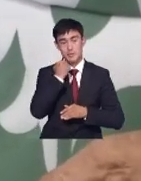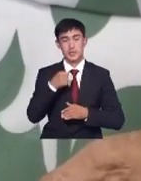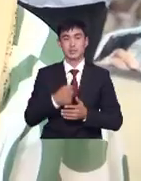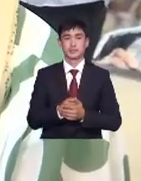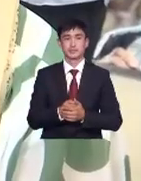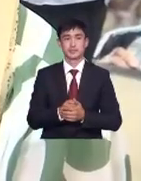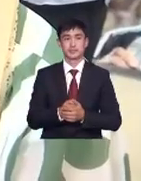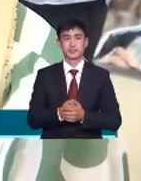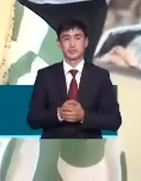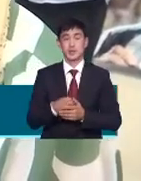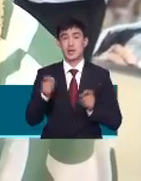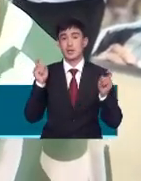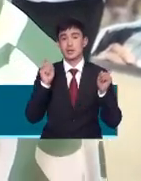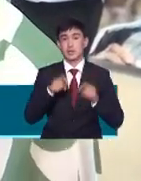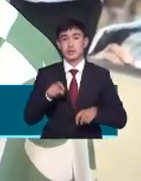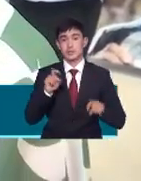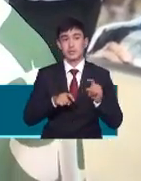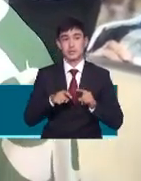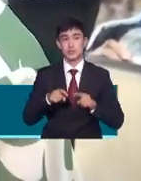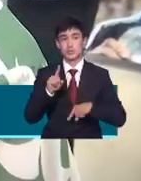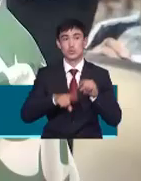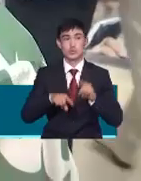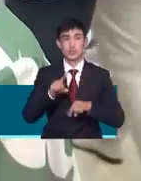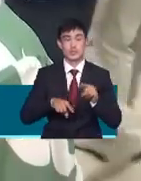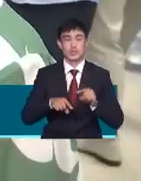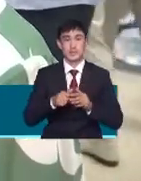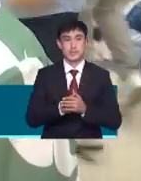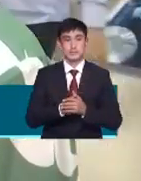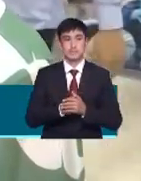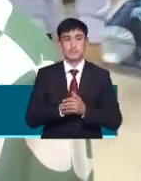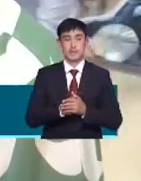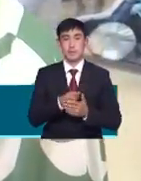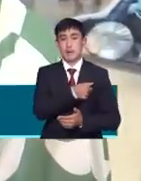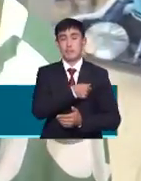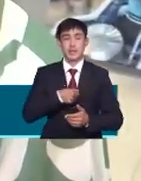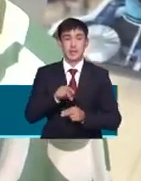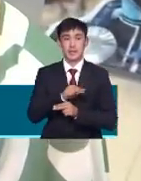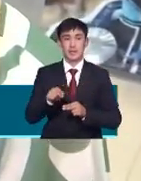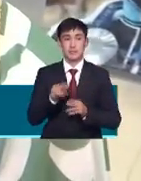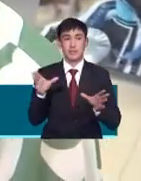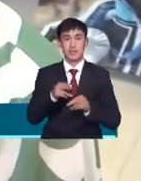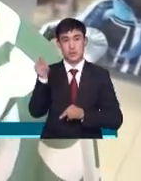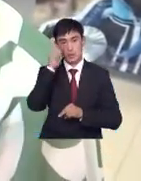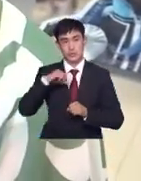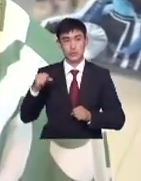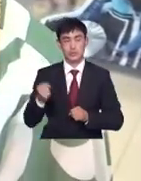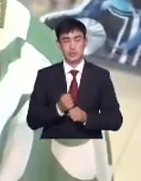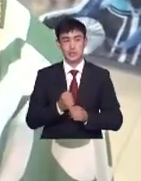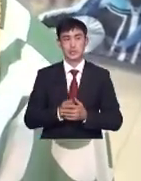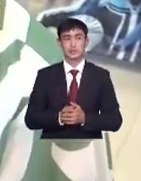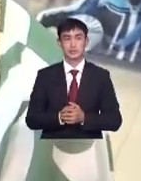айтам. Мына келіп жатқан, туған туысқандар, мына бапкерлері, бірге оқыған достары,